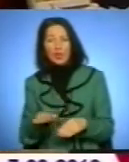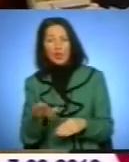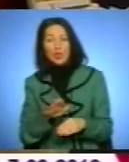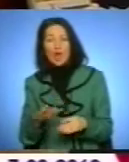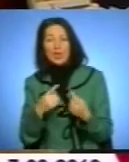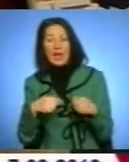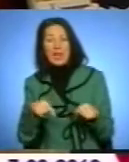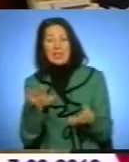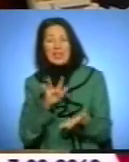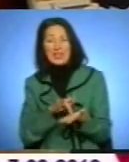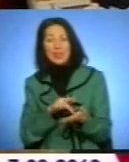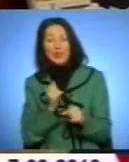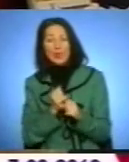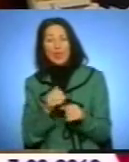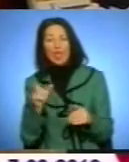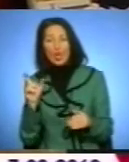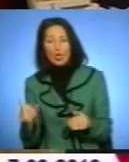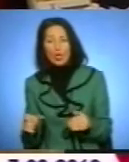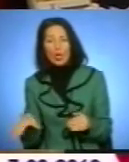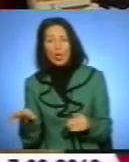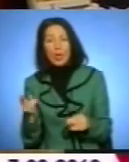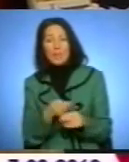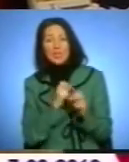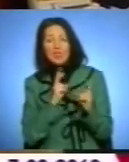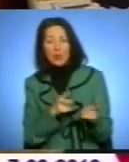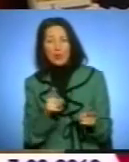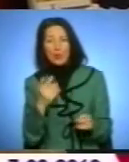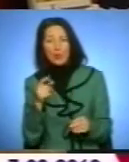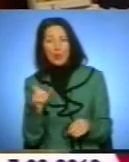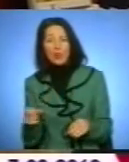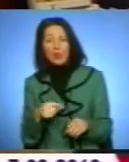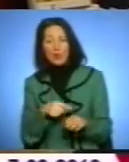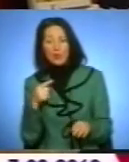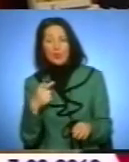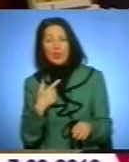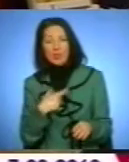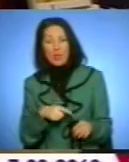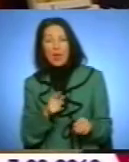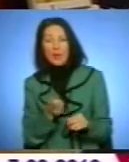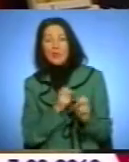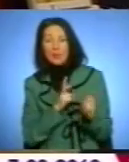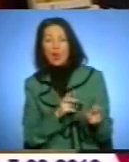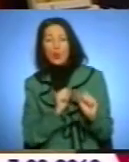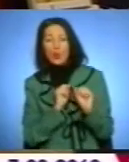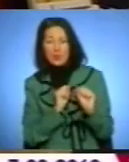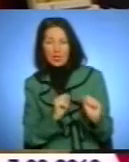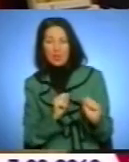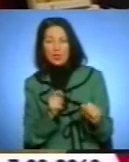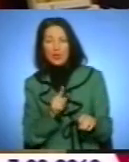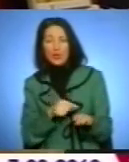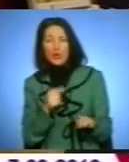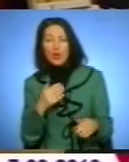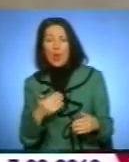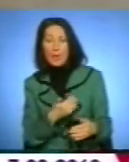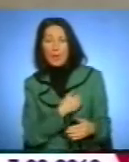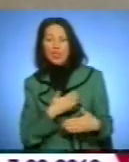– зробити людині безпеку, щоб вона відчула безпеку свого захисту, щоб вона відчула бажання